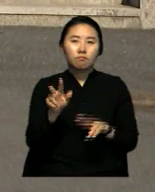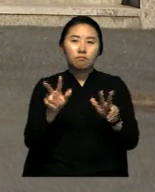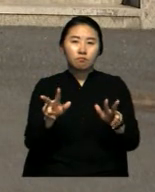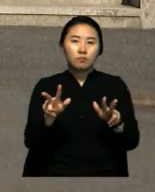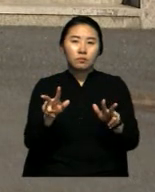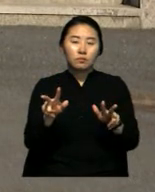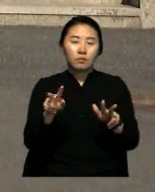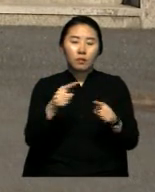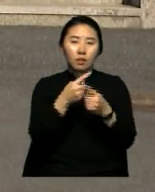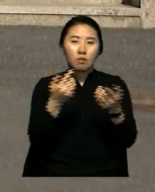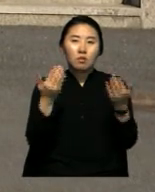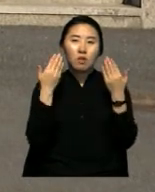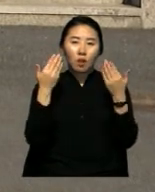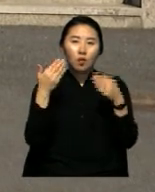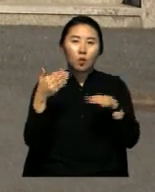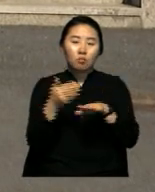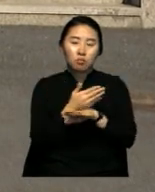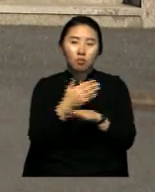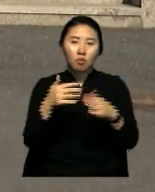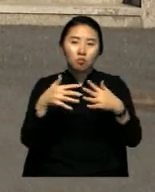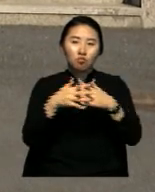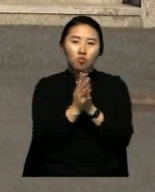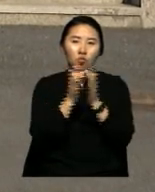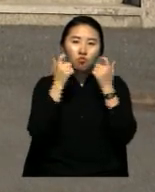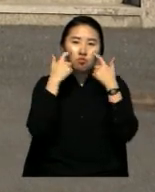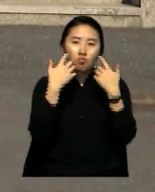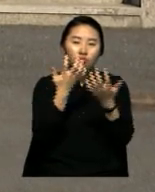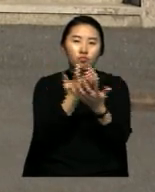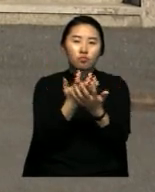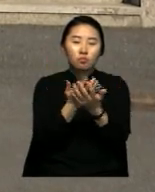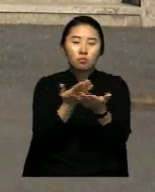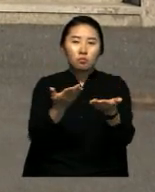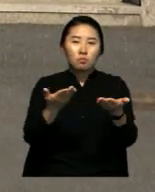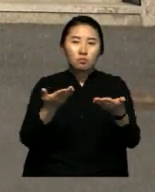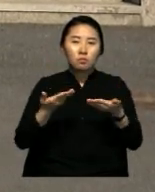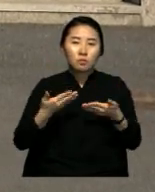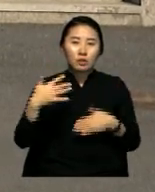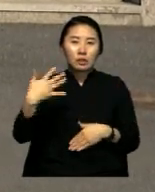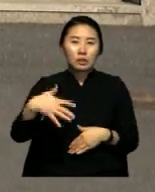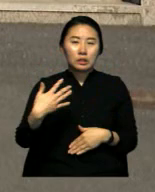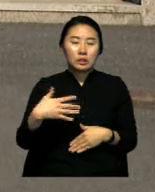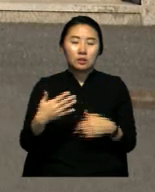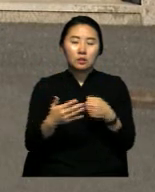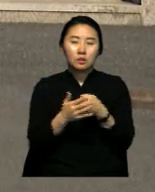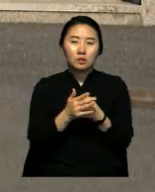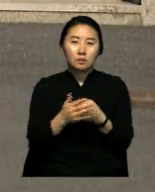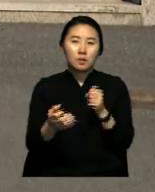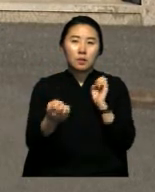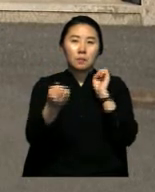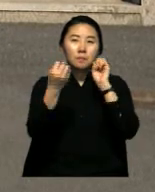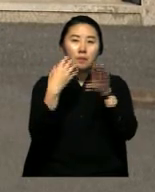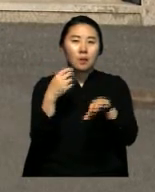현재 상명대학교로부터 정확한 공식적인 신청 철회 입장을 듣지